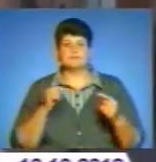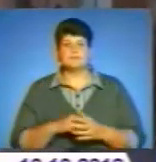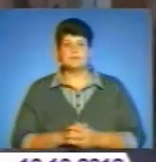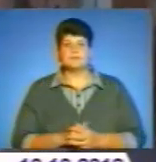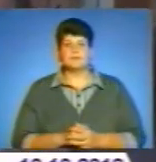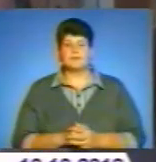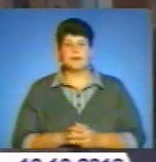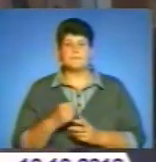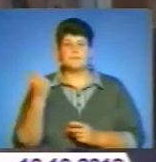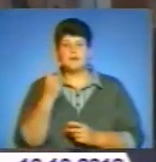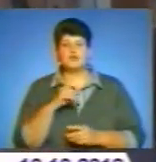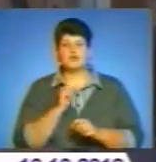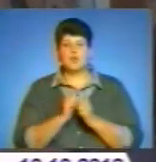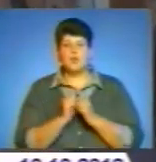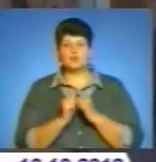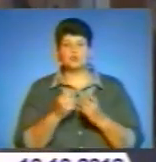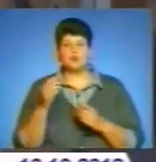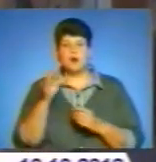А що за вакцинацією?